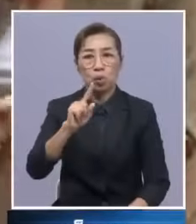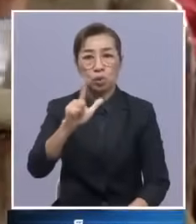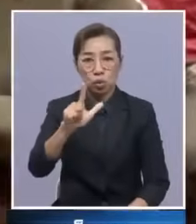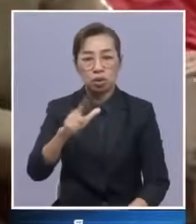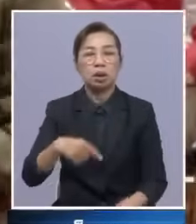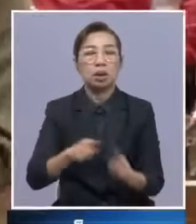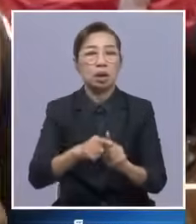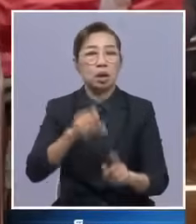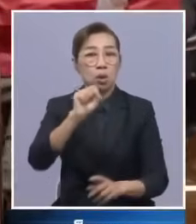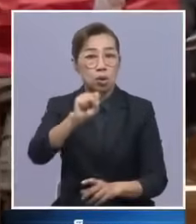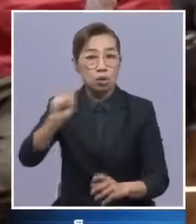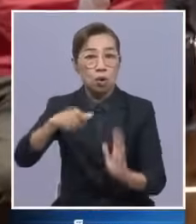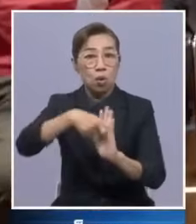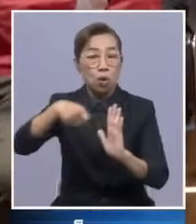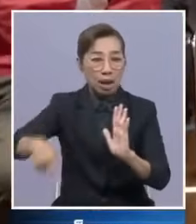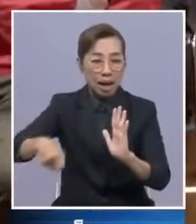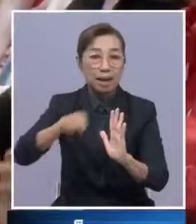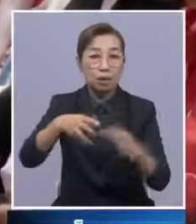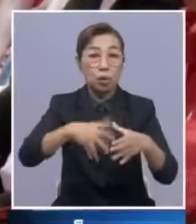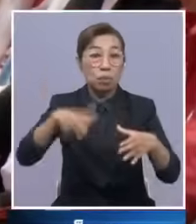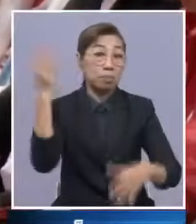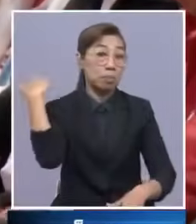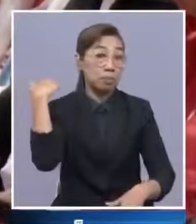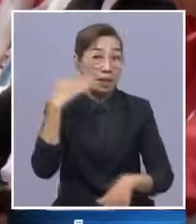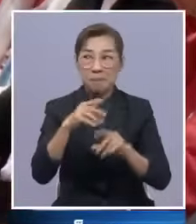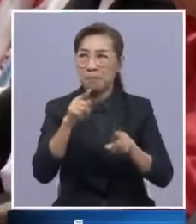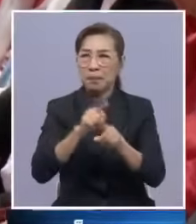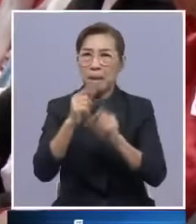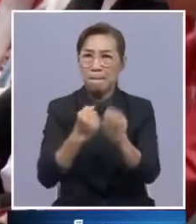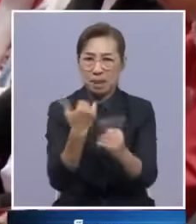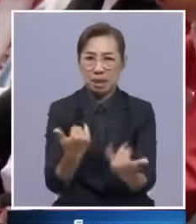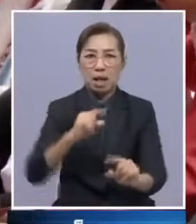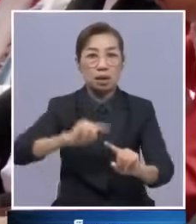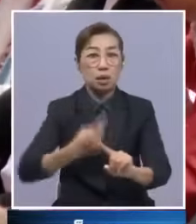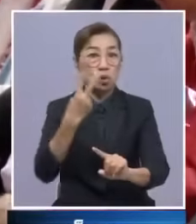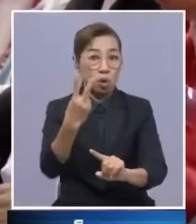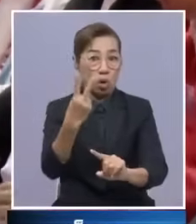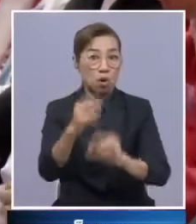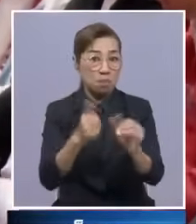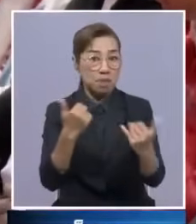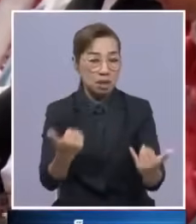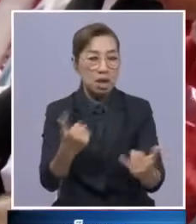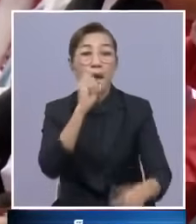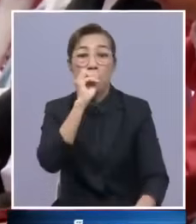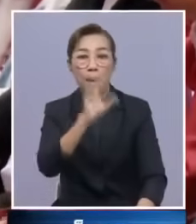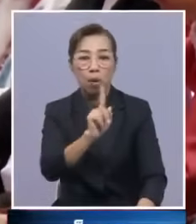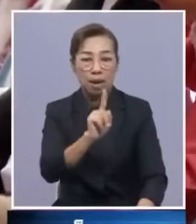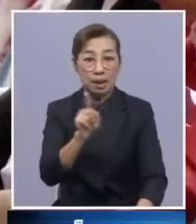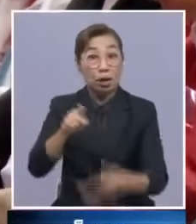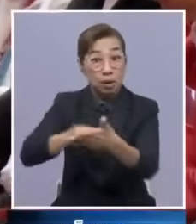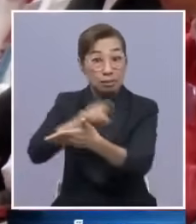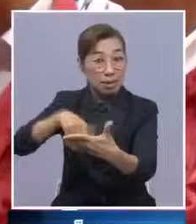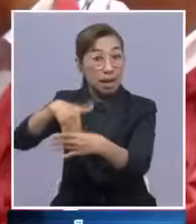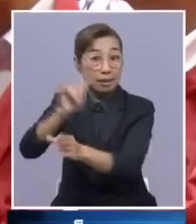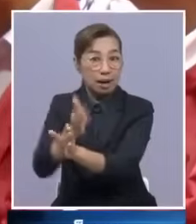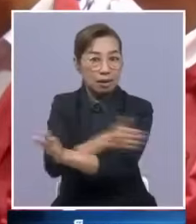พรรคเพื่อไทยประกาศในช่วงเดือนกุมภาพันธ์ปีนี้กุมภาพันธ์ปีนี้ในแง่ของก่อนที่จะเลือกตั้งเนี่ยนะ